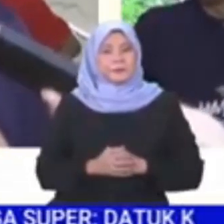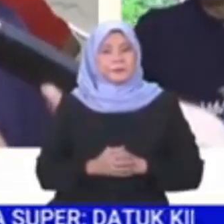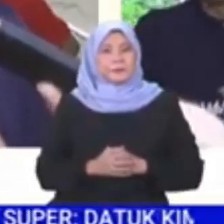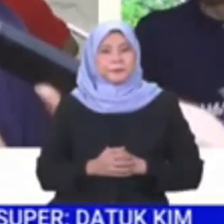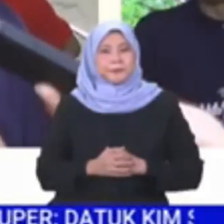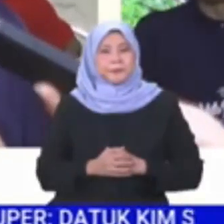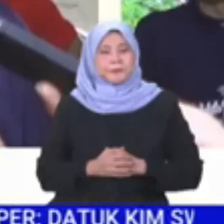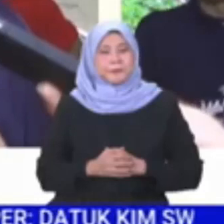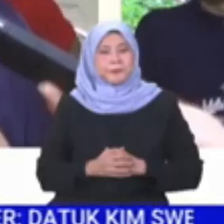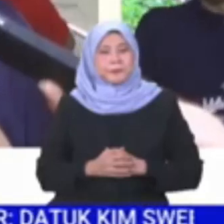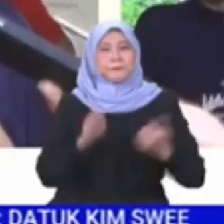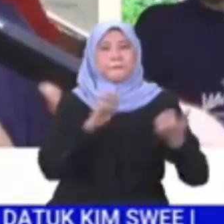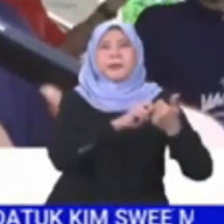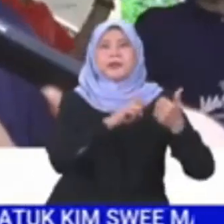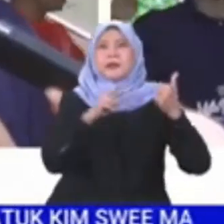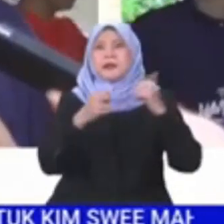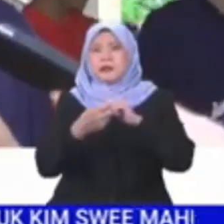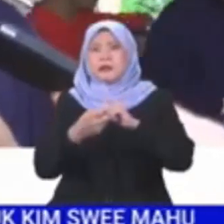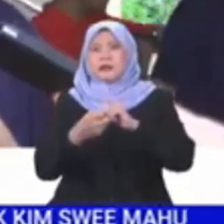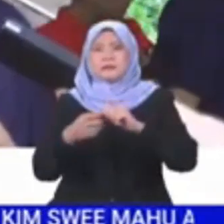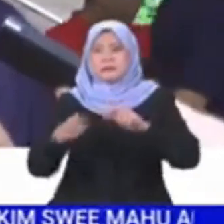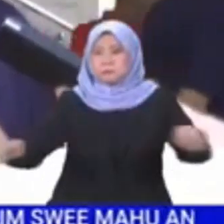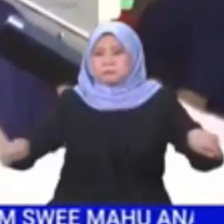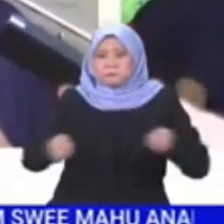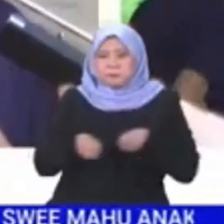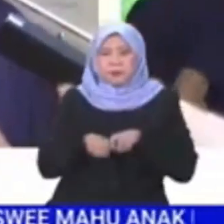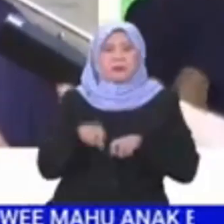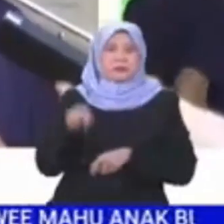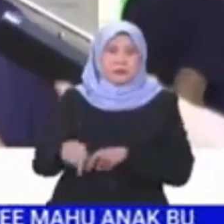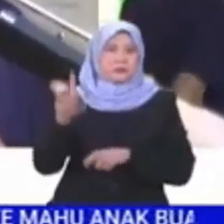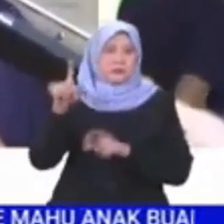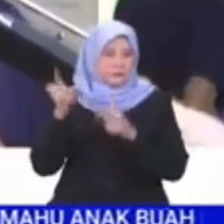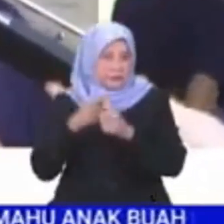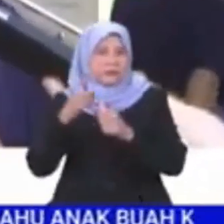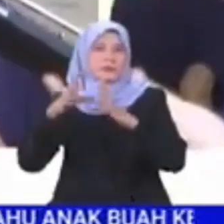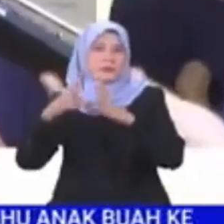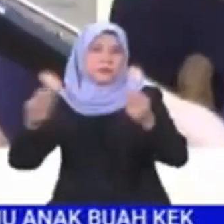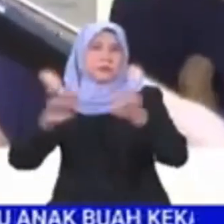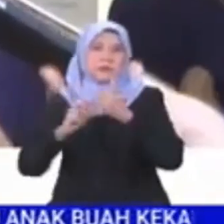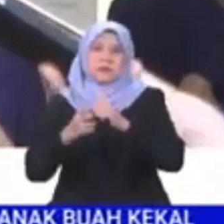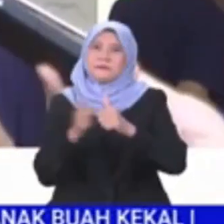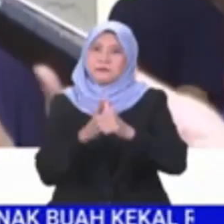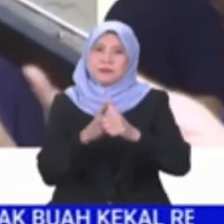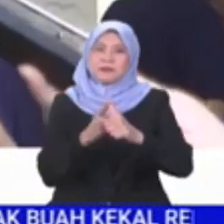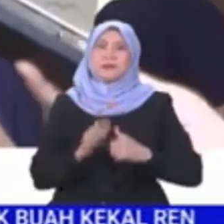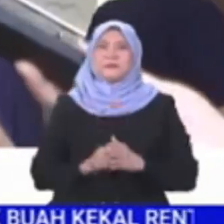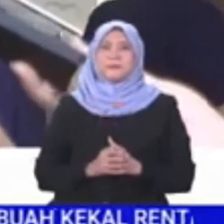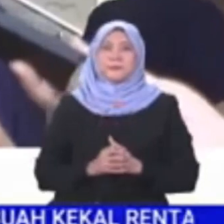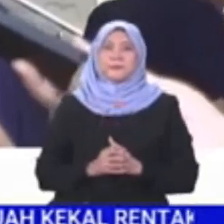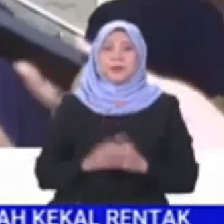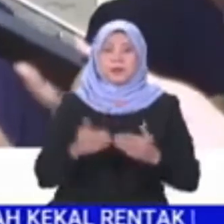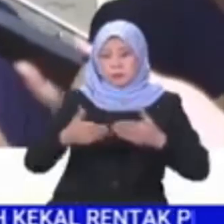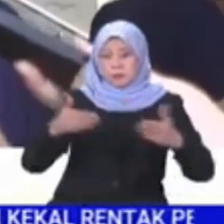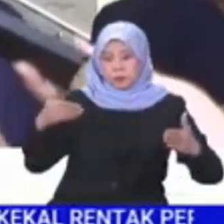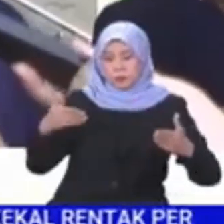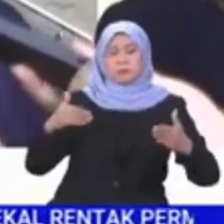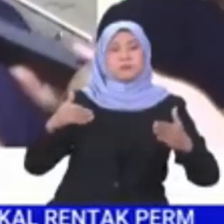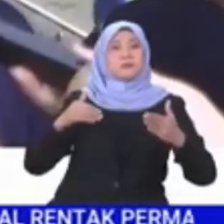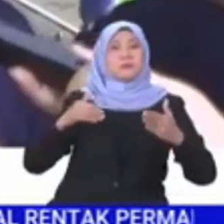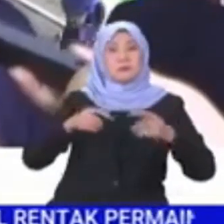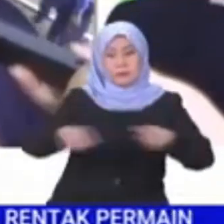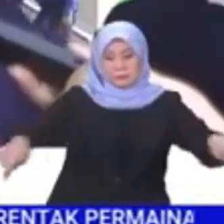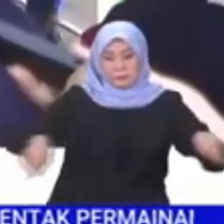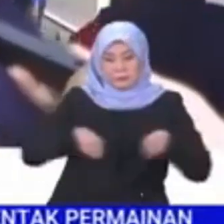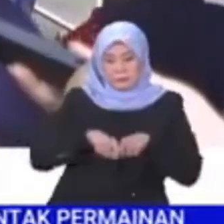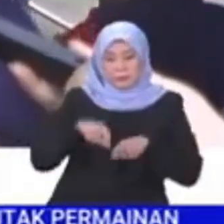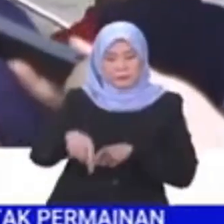encumbrances lah, masalah-masalah di tapak. Jadi itu nak kena selesai sebelum tapak ini dapat dimajukan